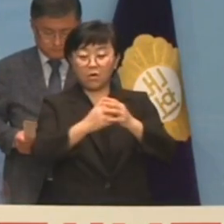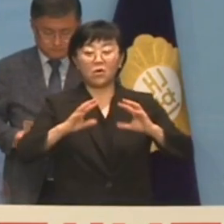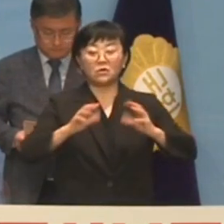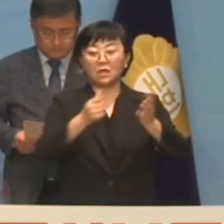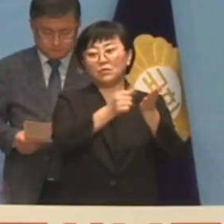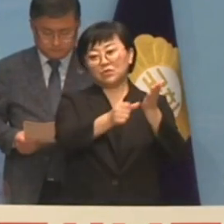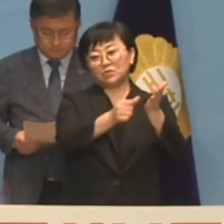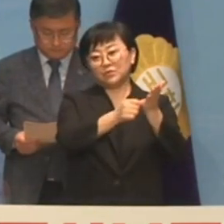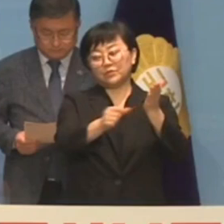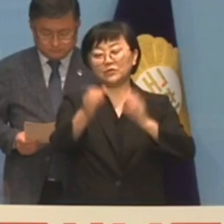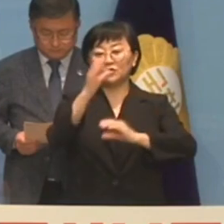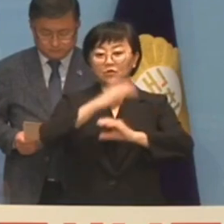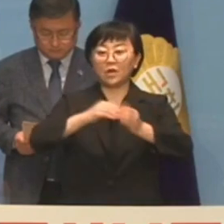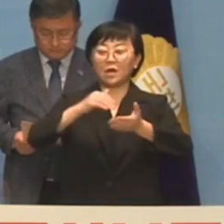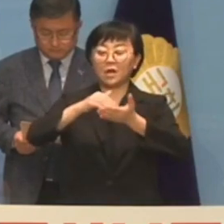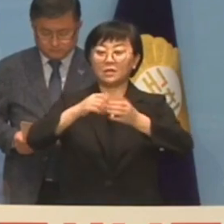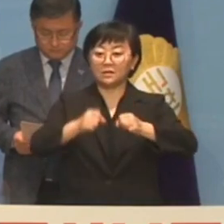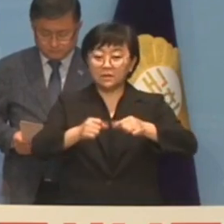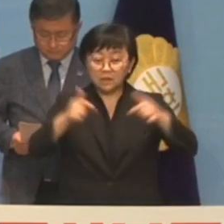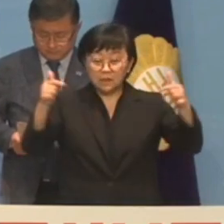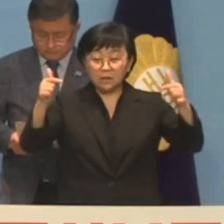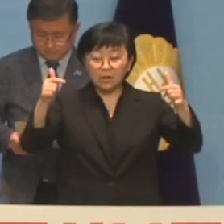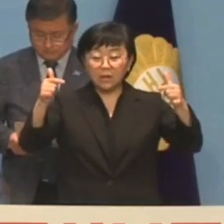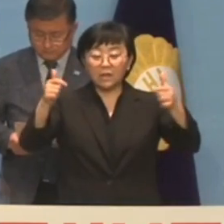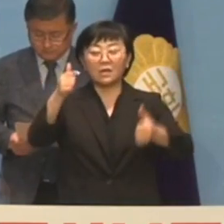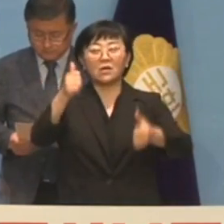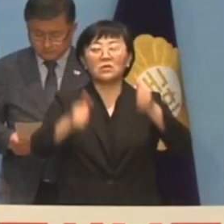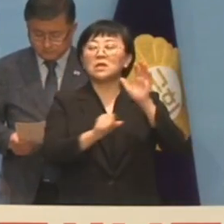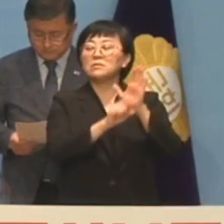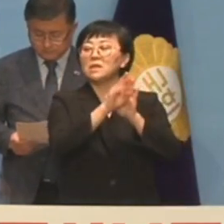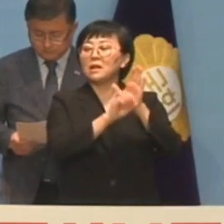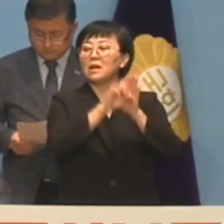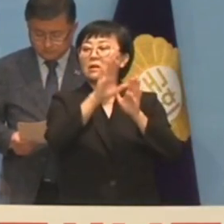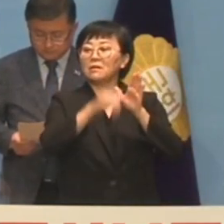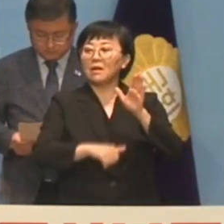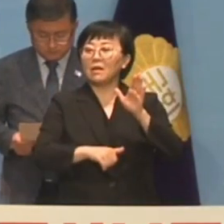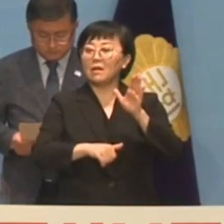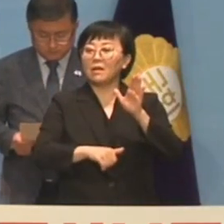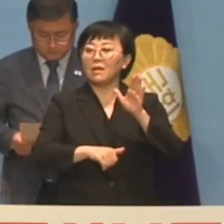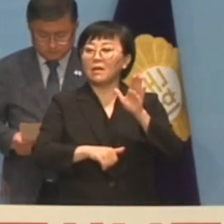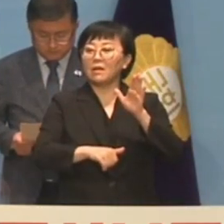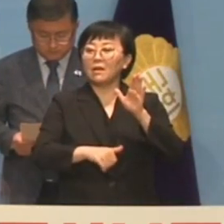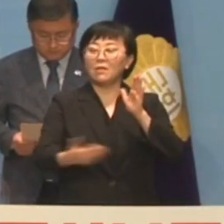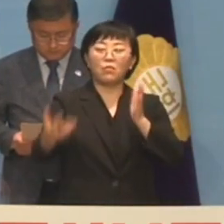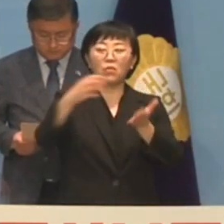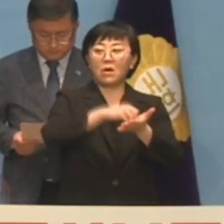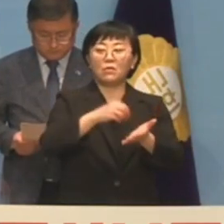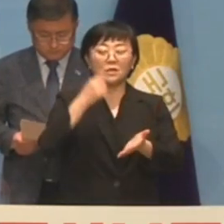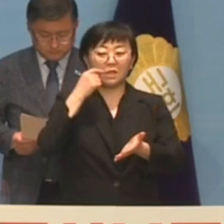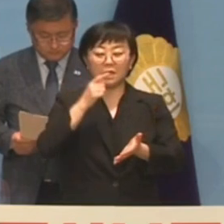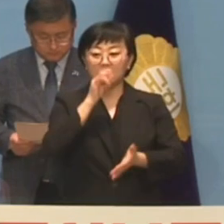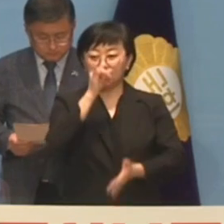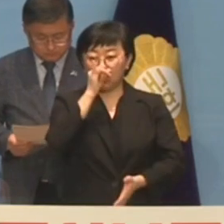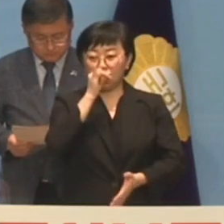제품 추가 가중치를 경쟁 입찰의 경우에는 적용할 수 없도록 하고